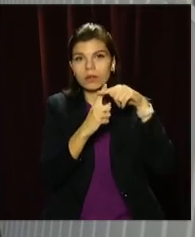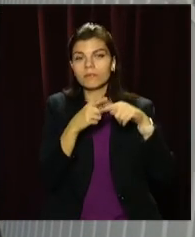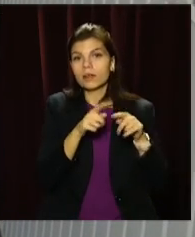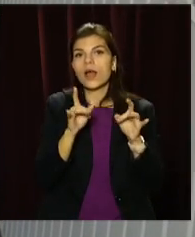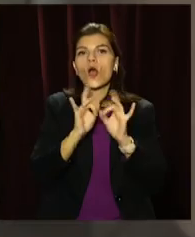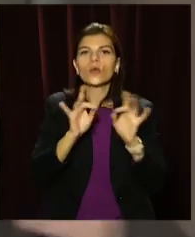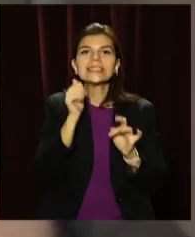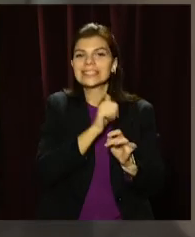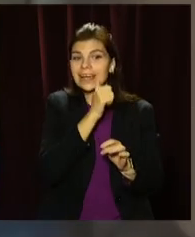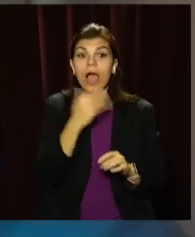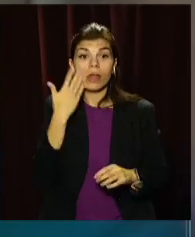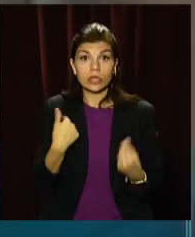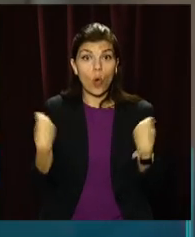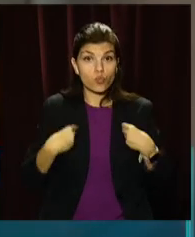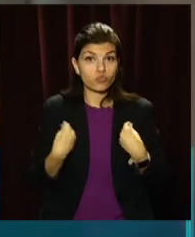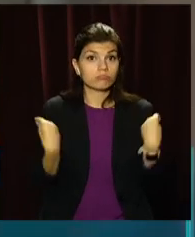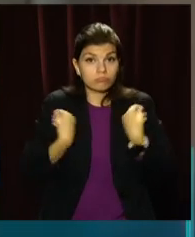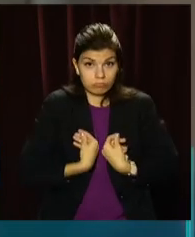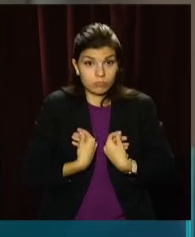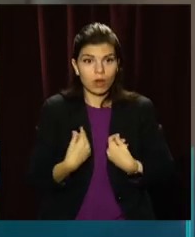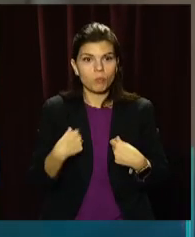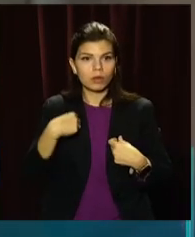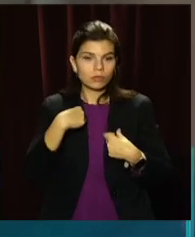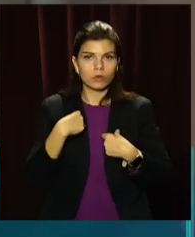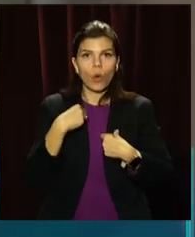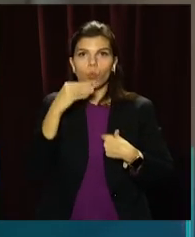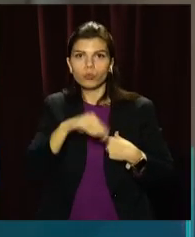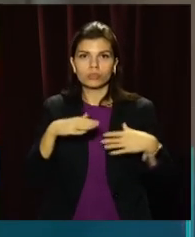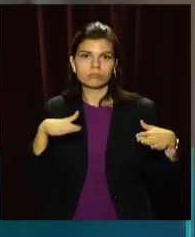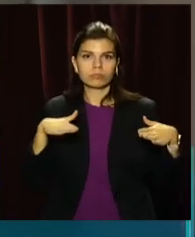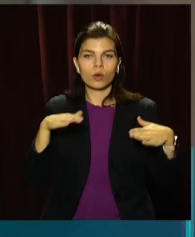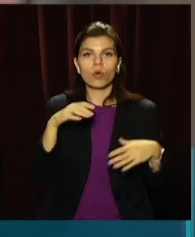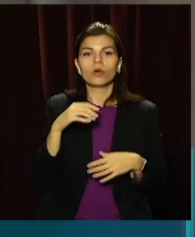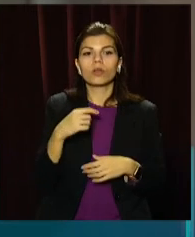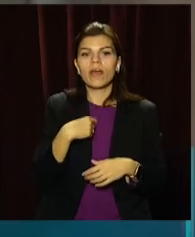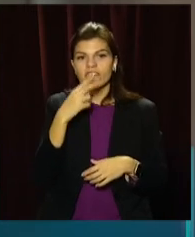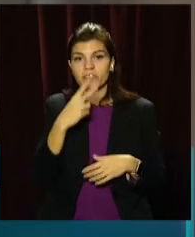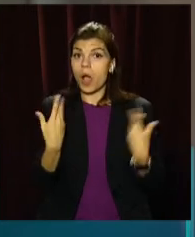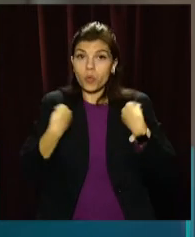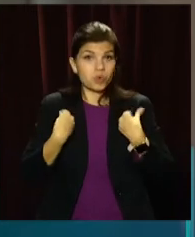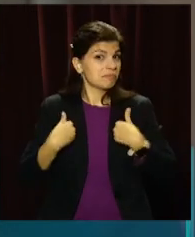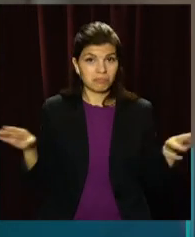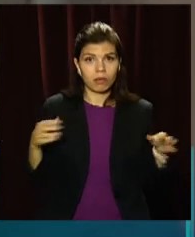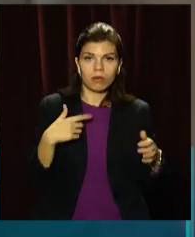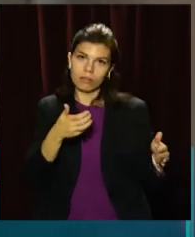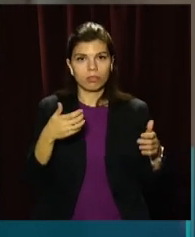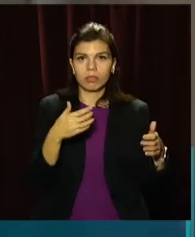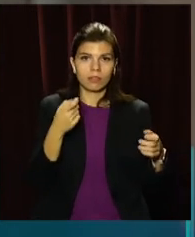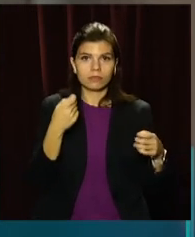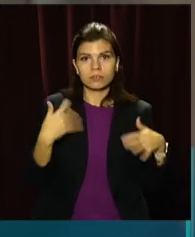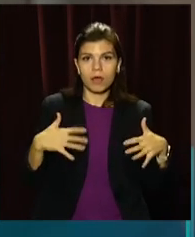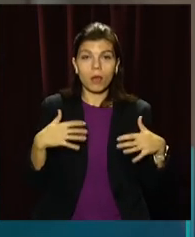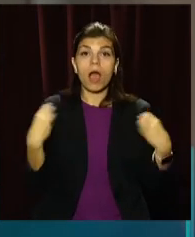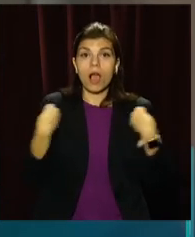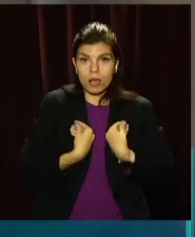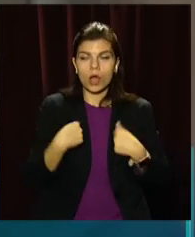секрети спортсменка. Коли я надіваю курточку, у мене устойчивість ще краще становиться, тому що я бачу різницю без неї і з нею. І